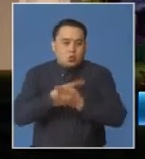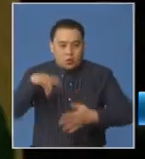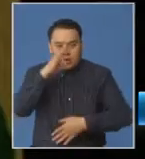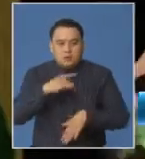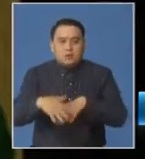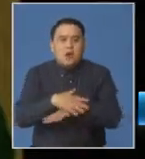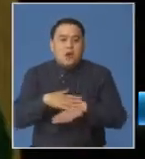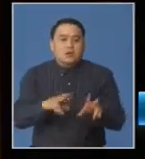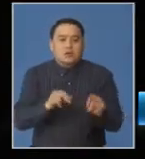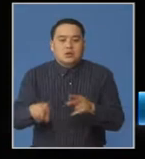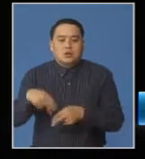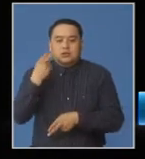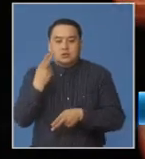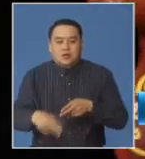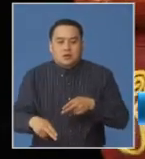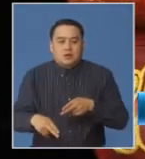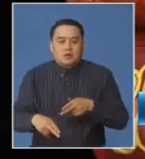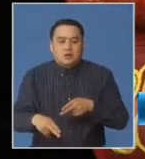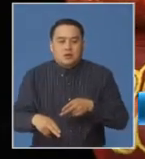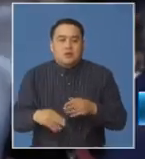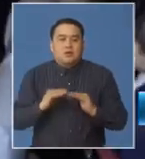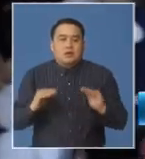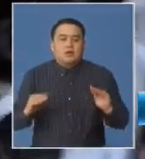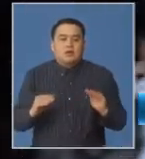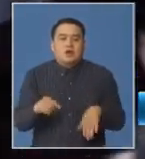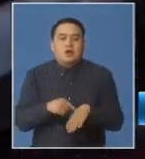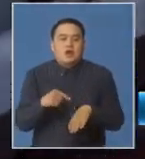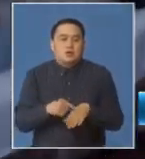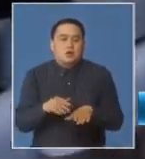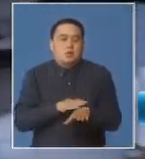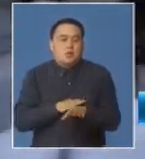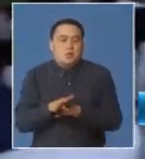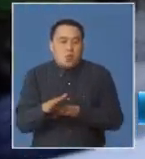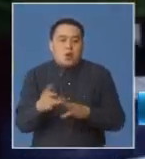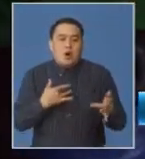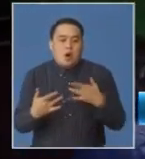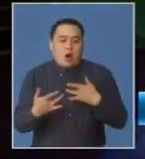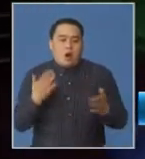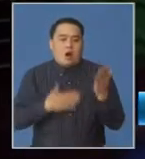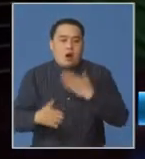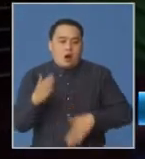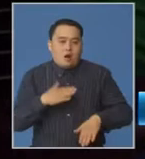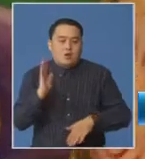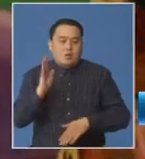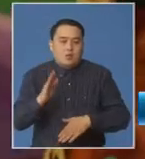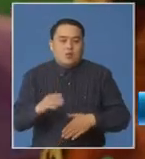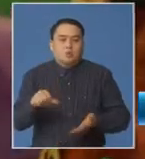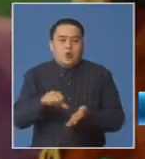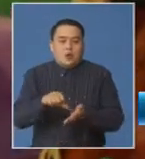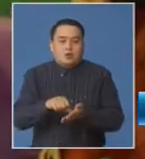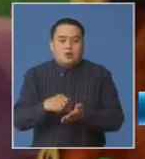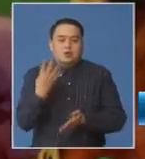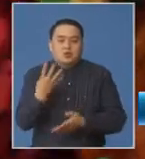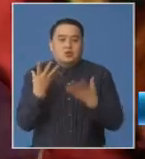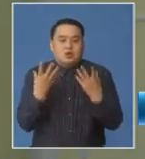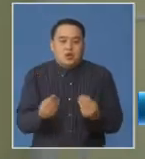и счастливое завершение приключения вызвало у детей шквал эмоций. Артисты театра будут радовать юных зрителей постановкой еще